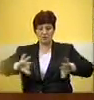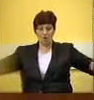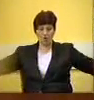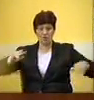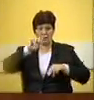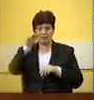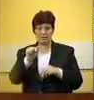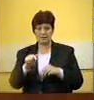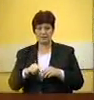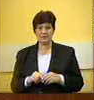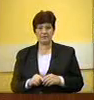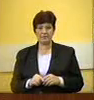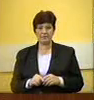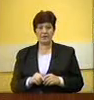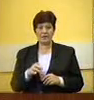odvojena pitanja.